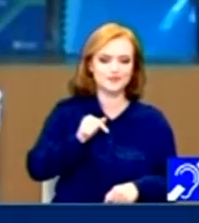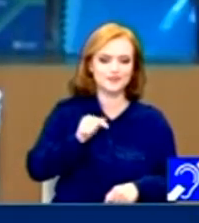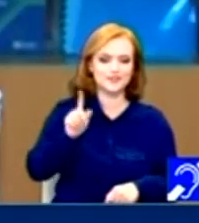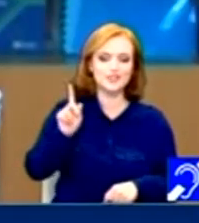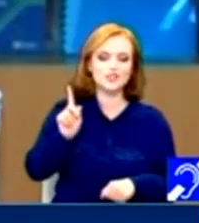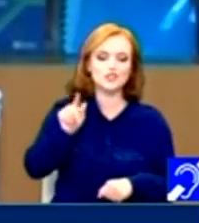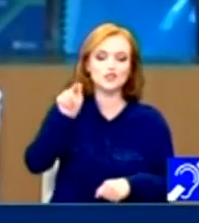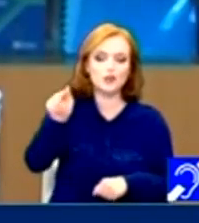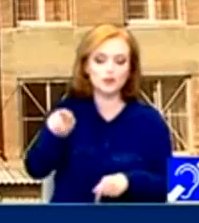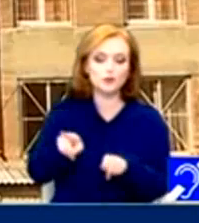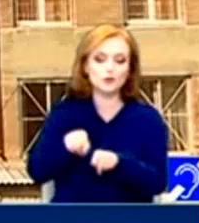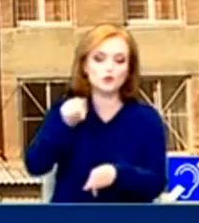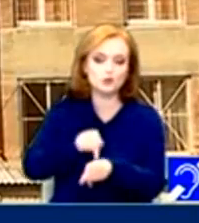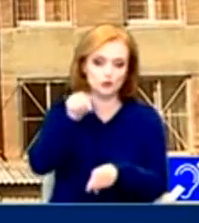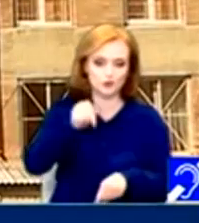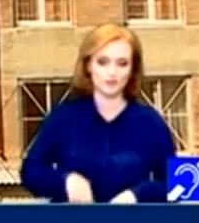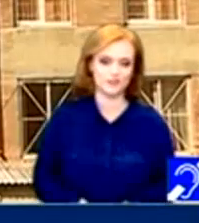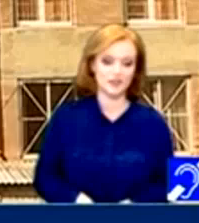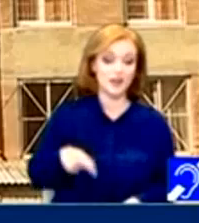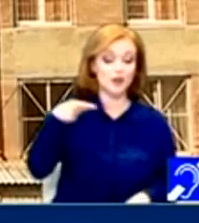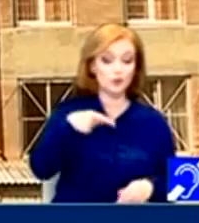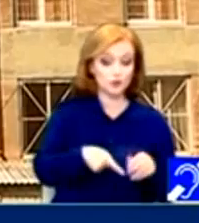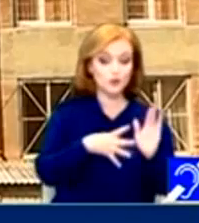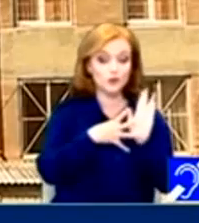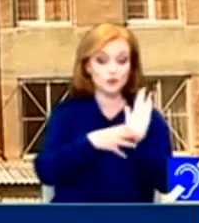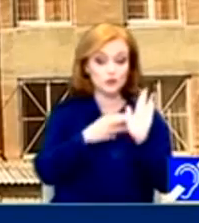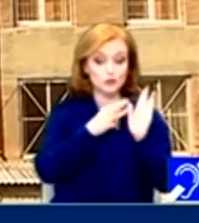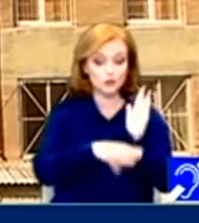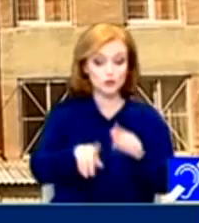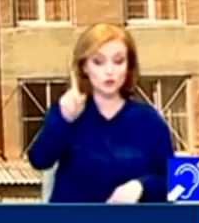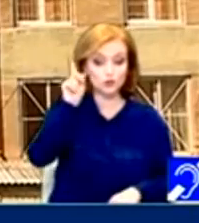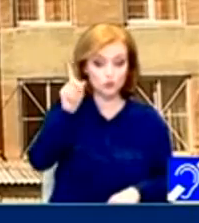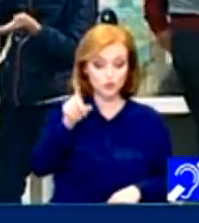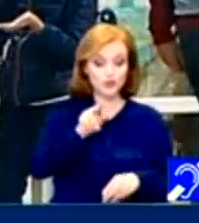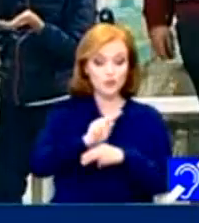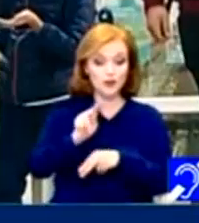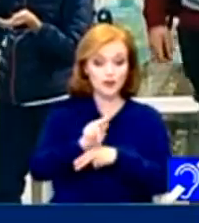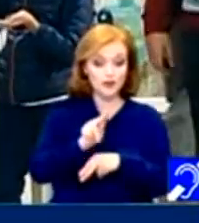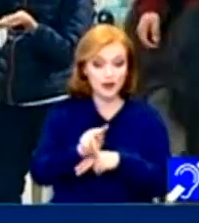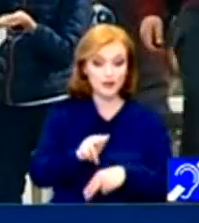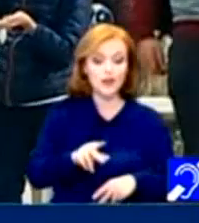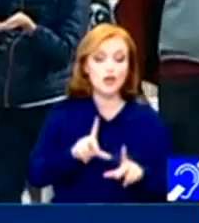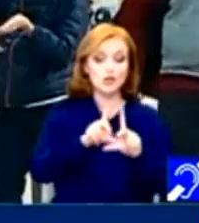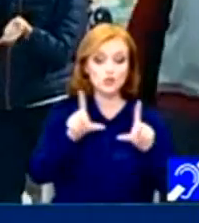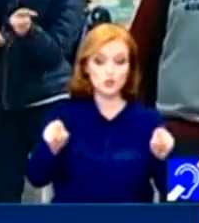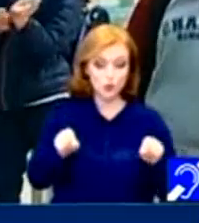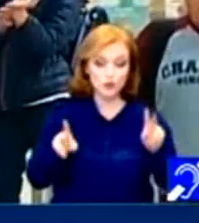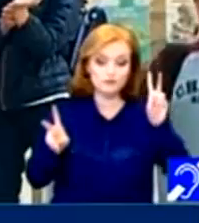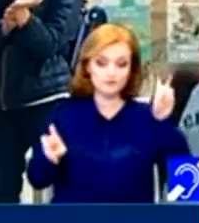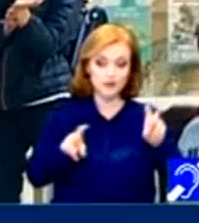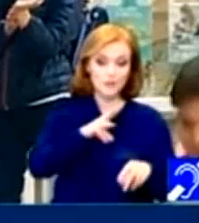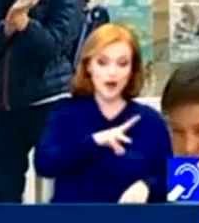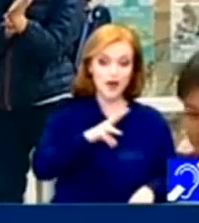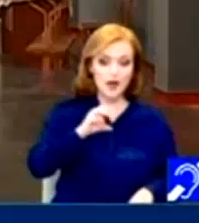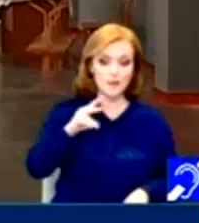ceea ce simt și ei. În 1991, Maria Popa a predat prima lecție la Liceul Teoretic Mihai Eminescu